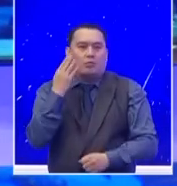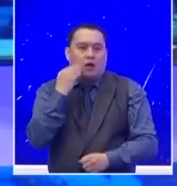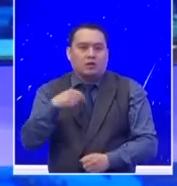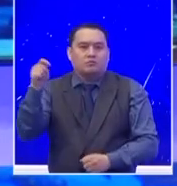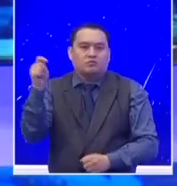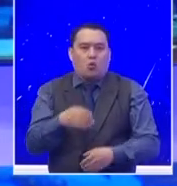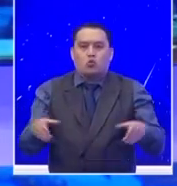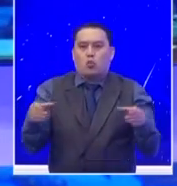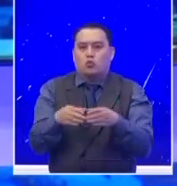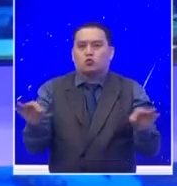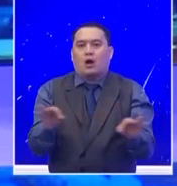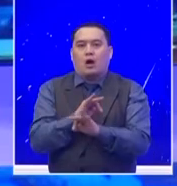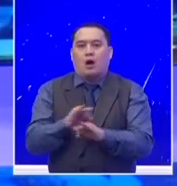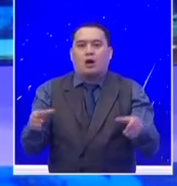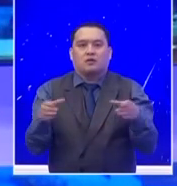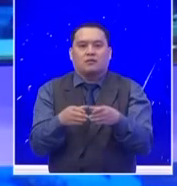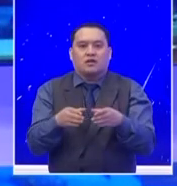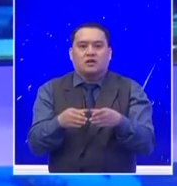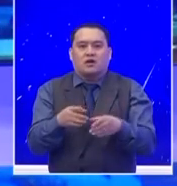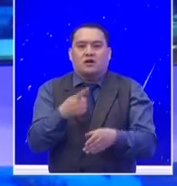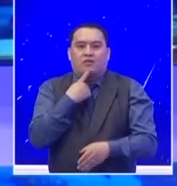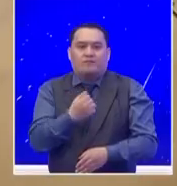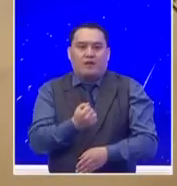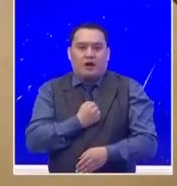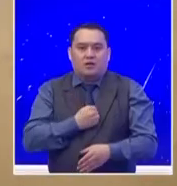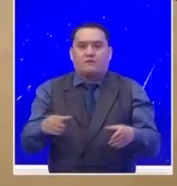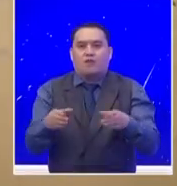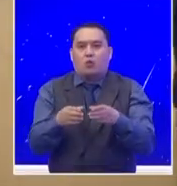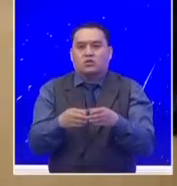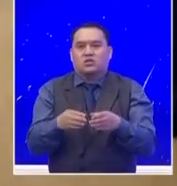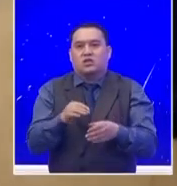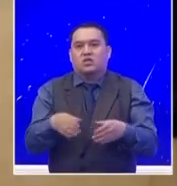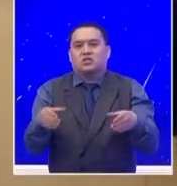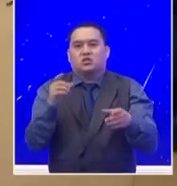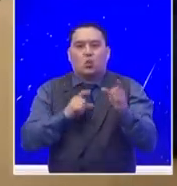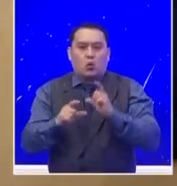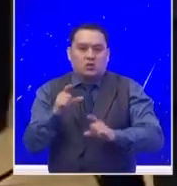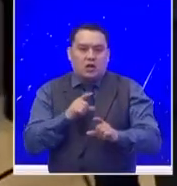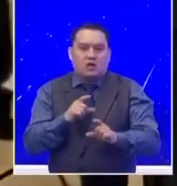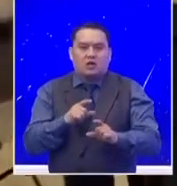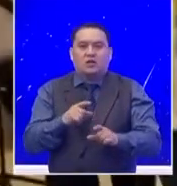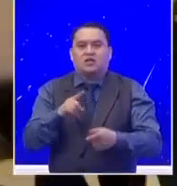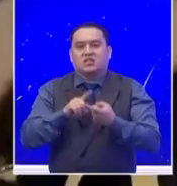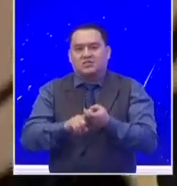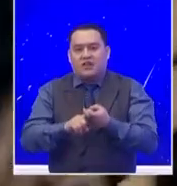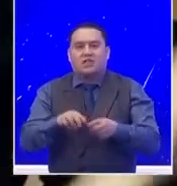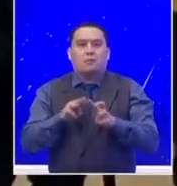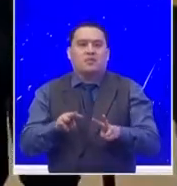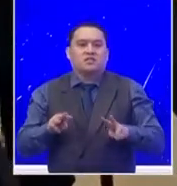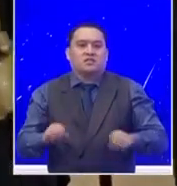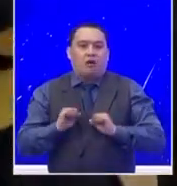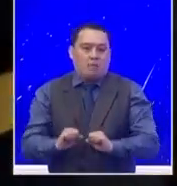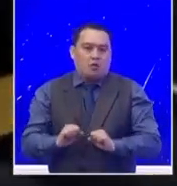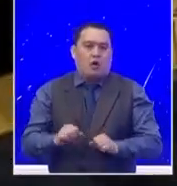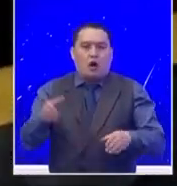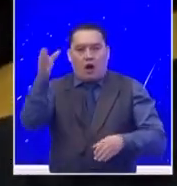Алматы зашла группа музыкантов. Так, сводный военный оркестр военно-инженерного института радиоэлектроники и связи